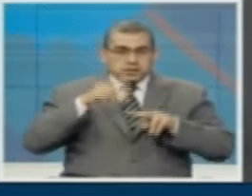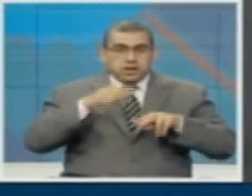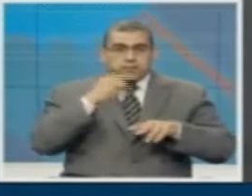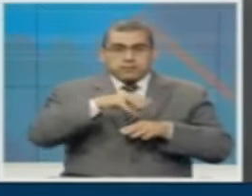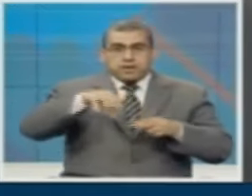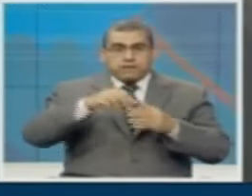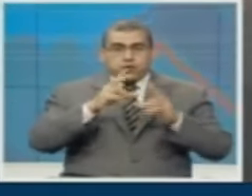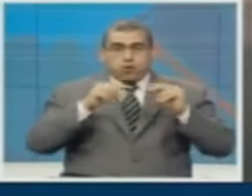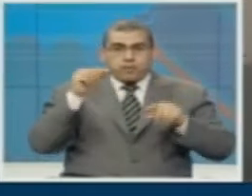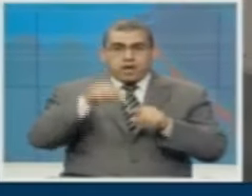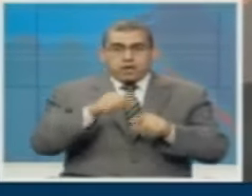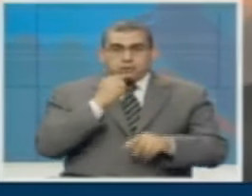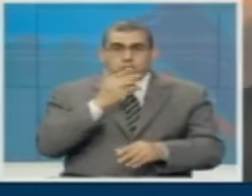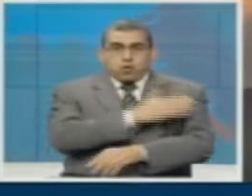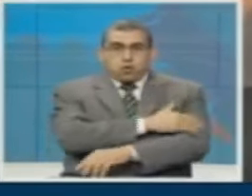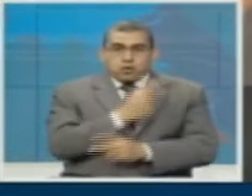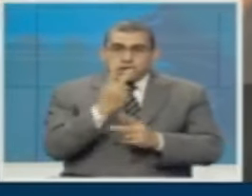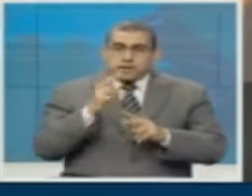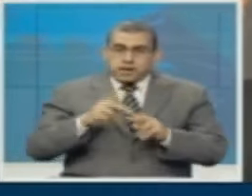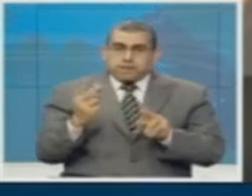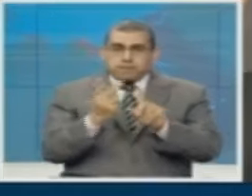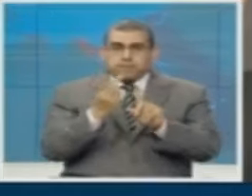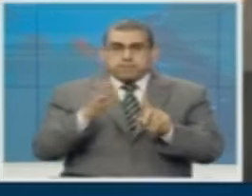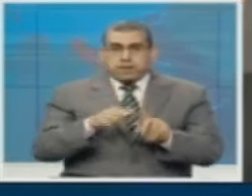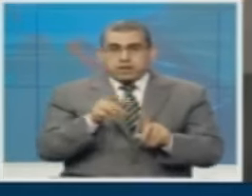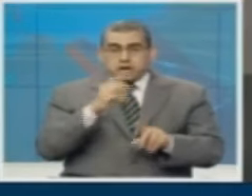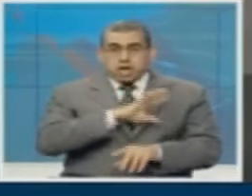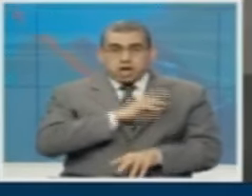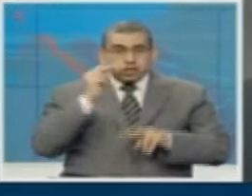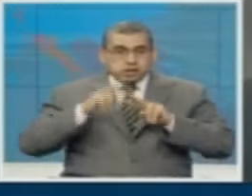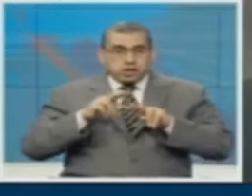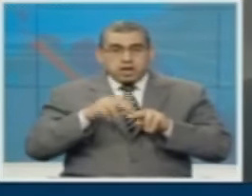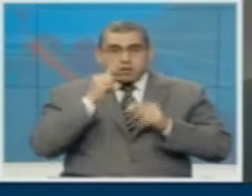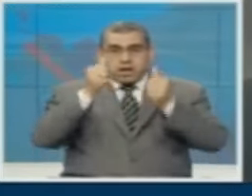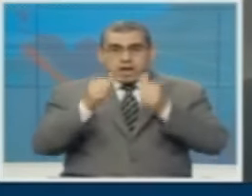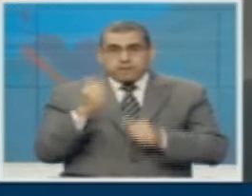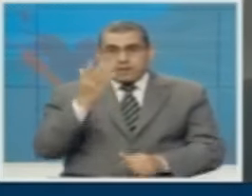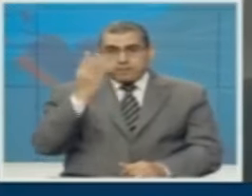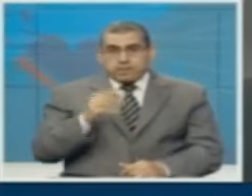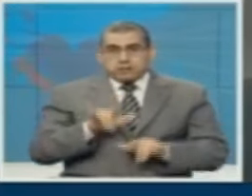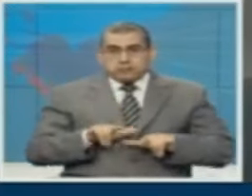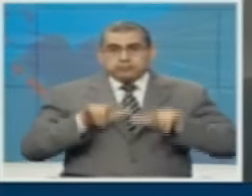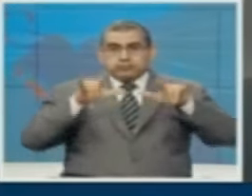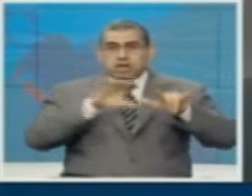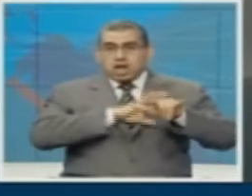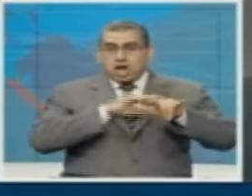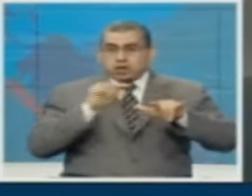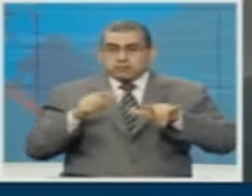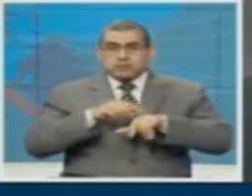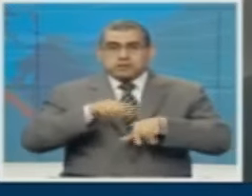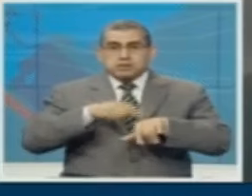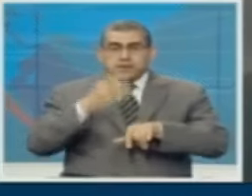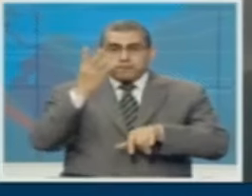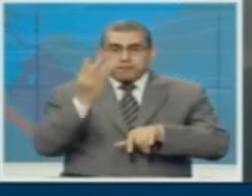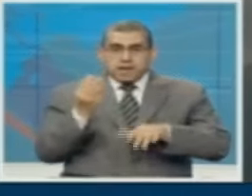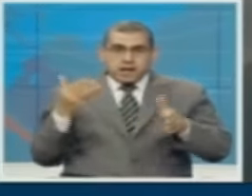السلطانية، بالإضافة إلى عضوين آخرين. وكان جيش الاحتلال قد أعلن مساء أمس أن طائراته الحربية أغارت في